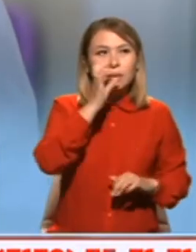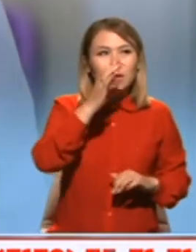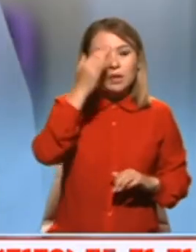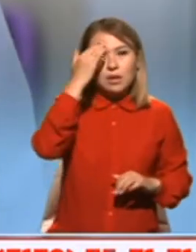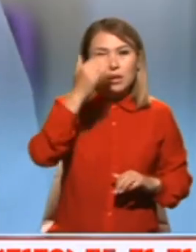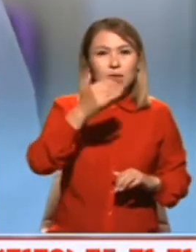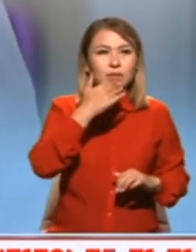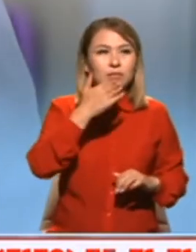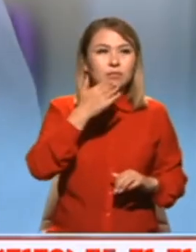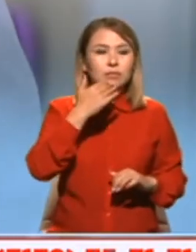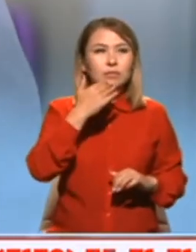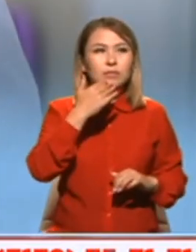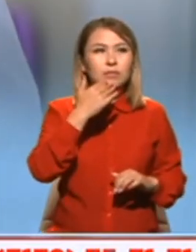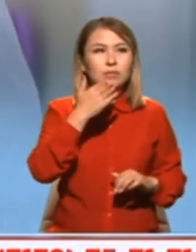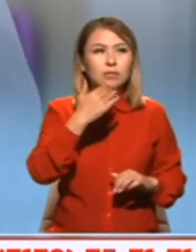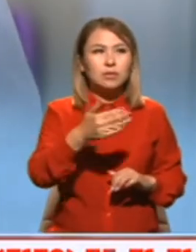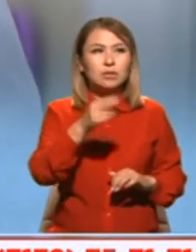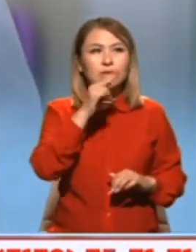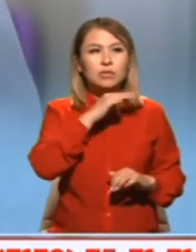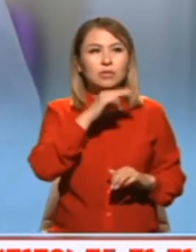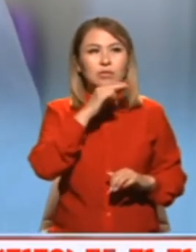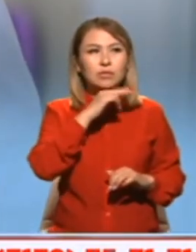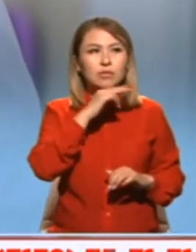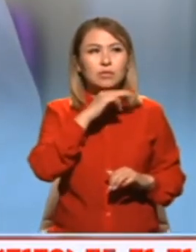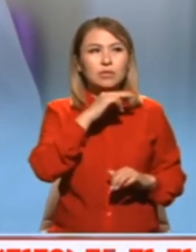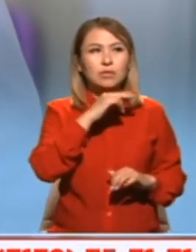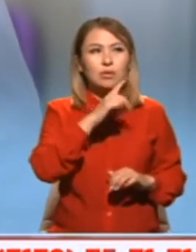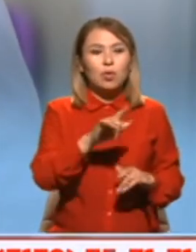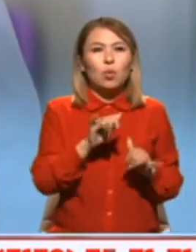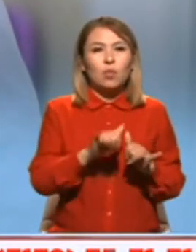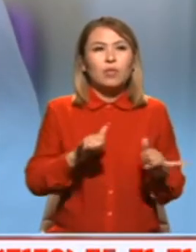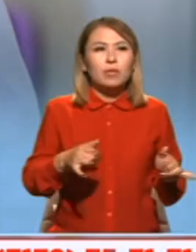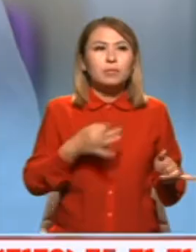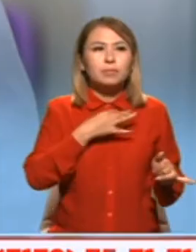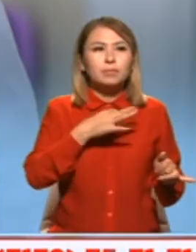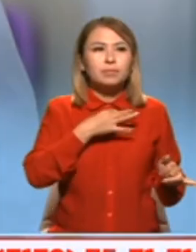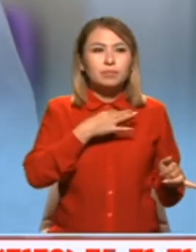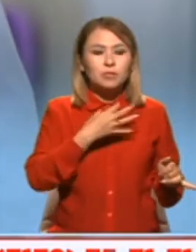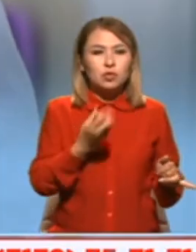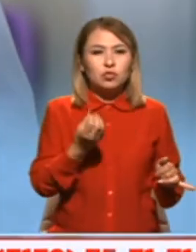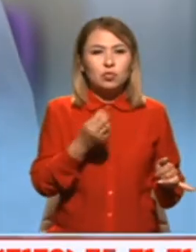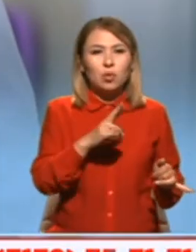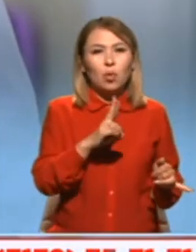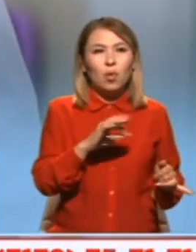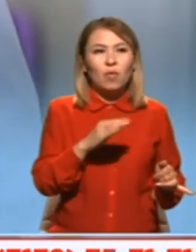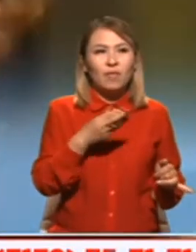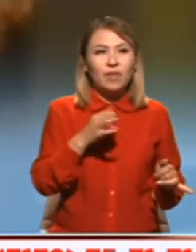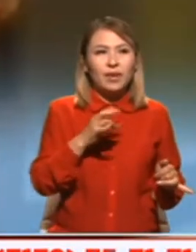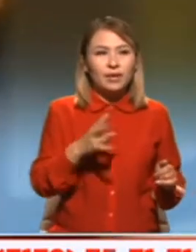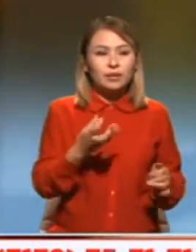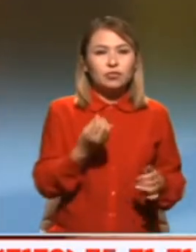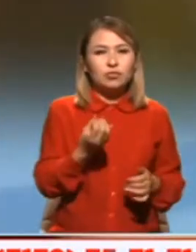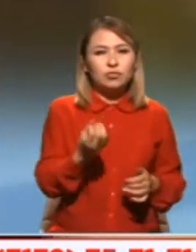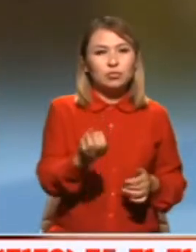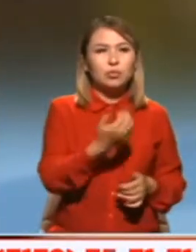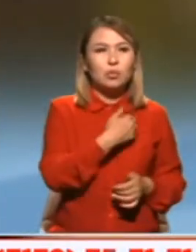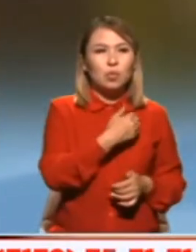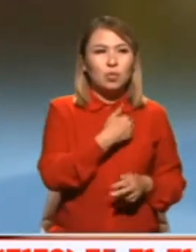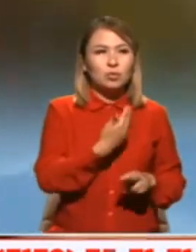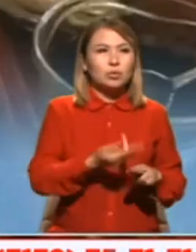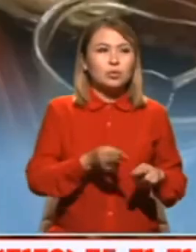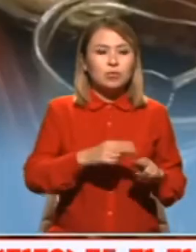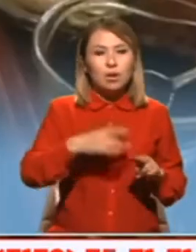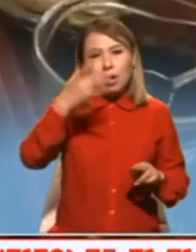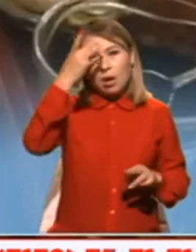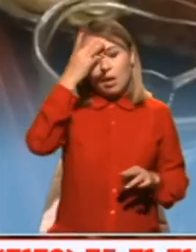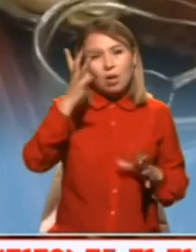ыстық күндерде, онда шайға деген сізде сұраныңыз көбейе береді. Себебі сіз кофеинді аласыз, тағы да алғыңыз келеді, тағы да алғыңыз келеді. Басыңыздың